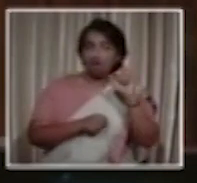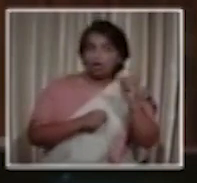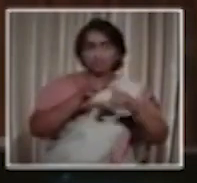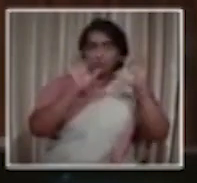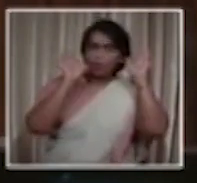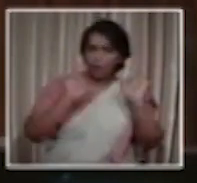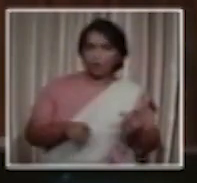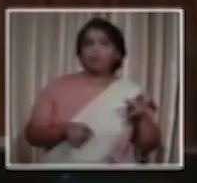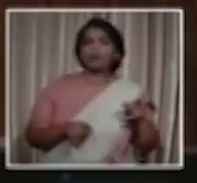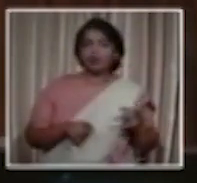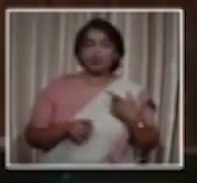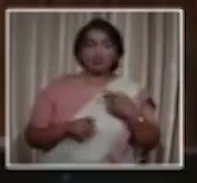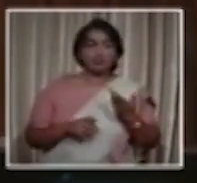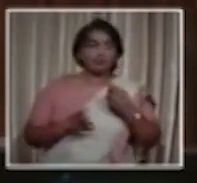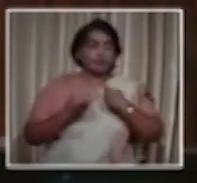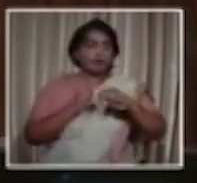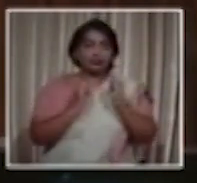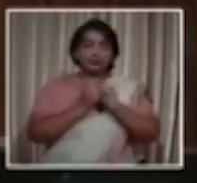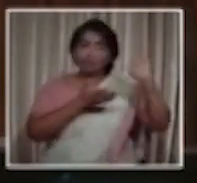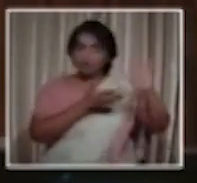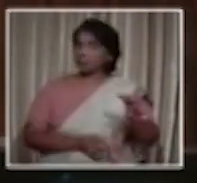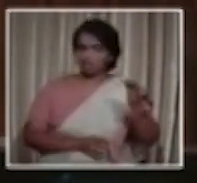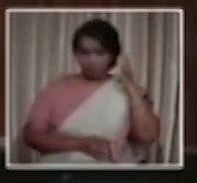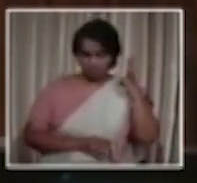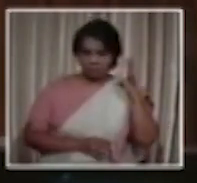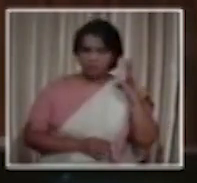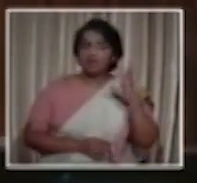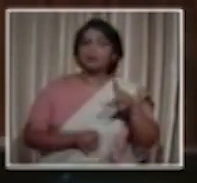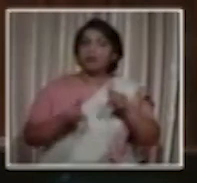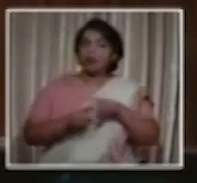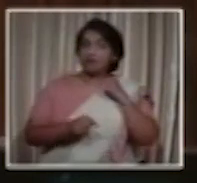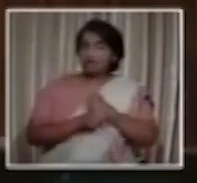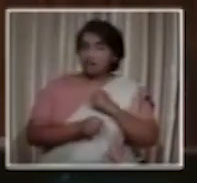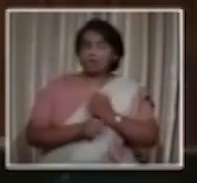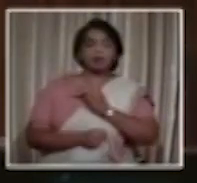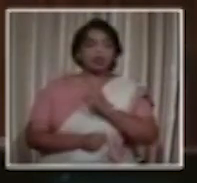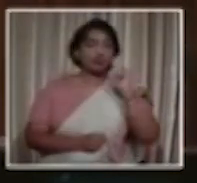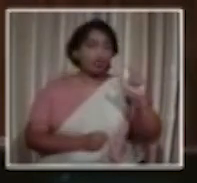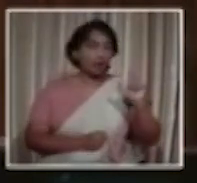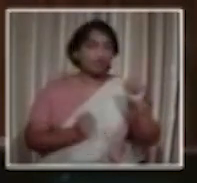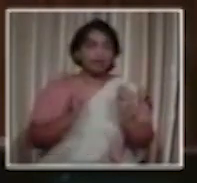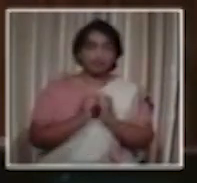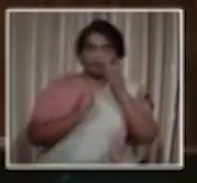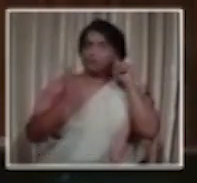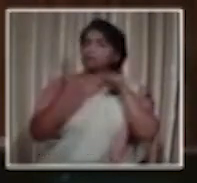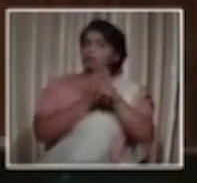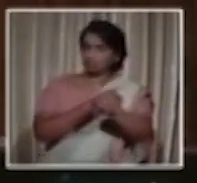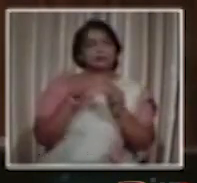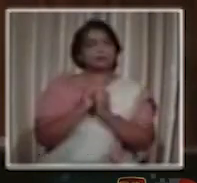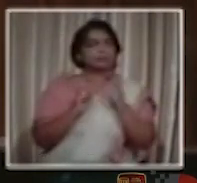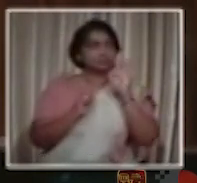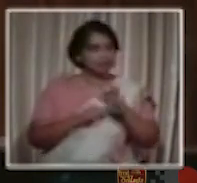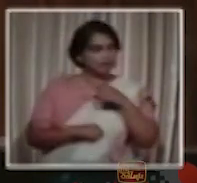කැඳවීමකින් තොරව භාණ්ඩ හා සේවා ලබා ගැනීමේ තහනම් කිරීම සහ රජයේ කොන්ත්‍රාත් කටයුතු වලදී විනිවිදභාවයේ තහවුරු කිරීම